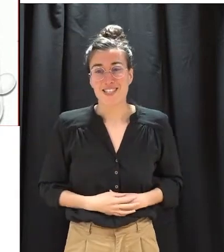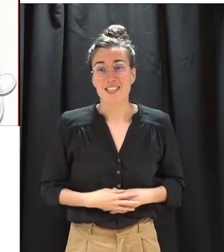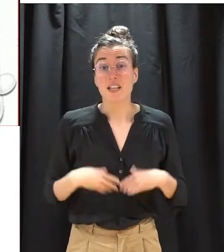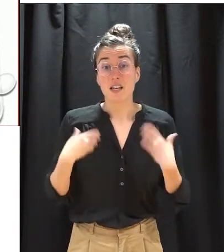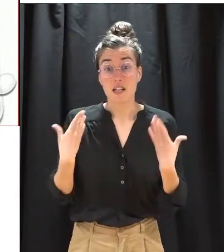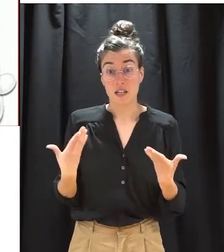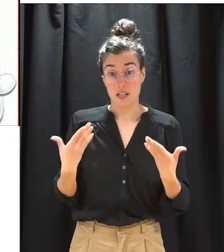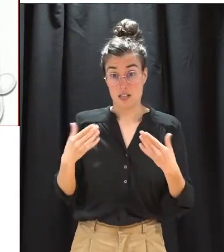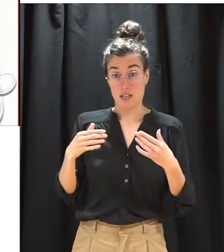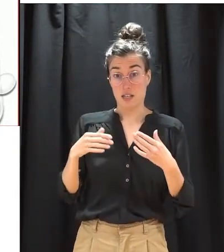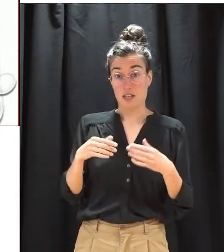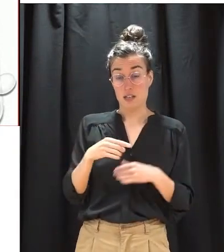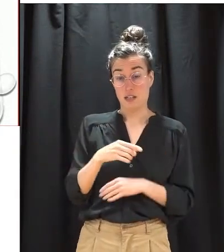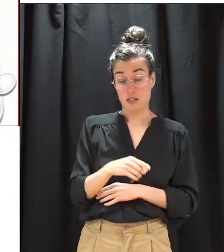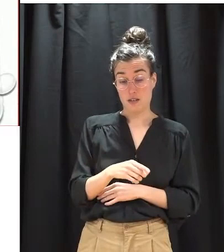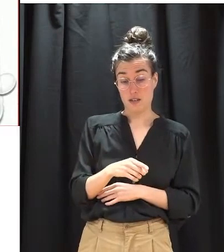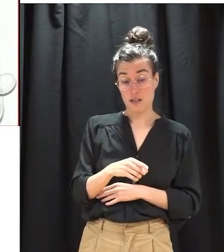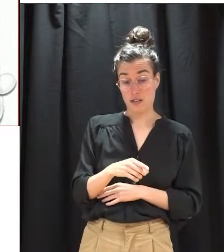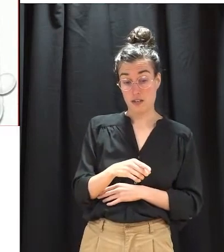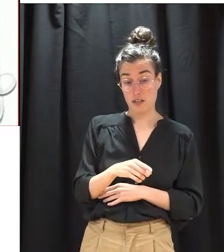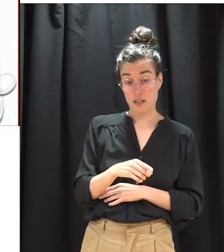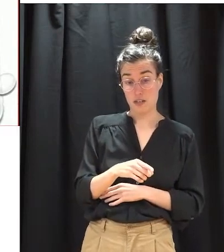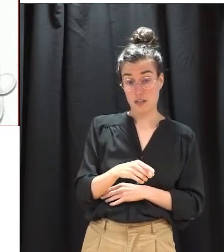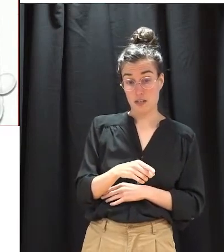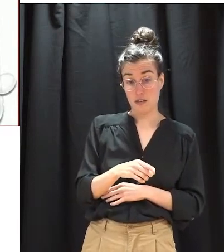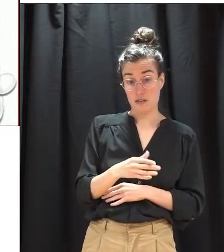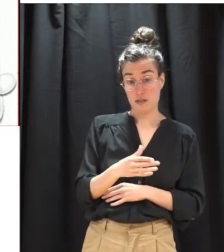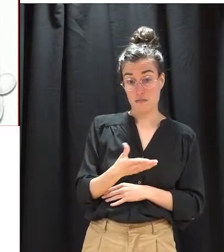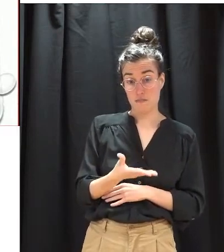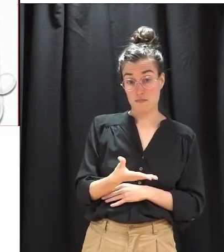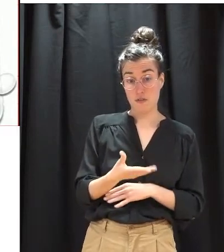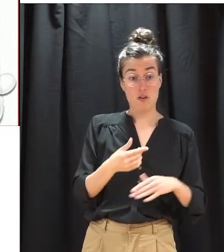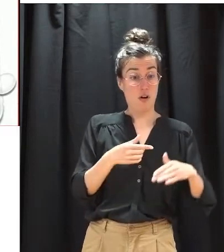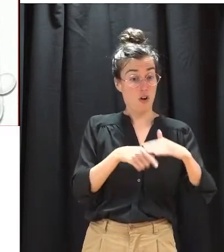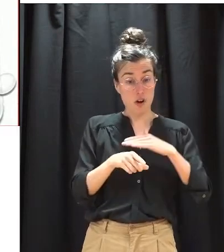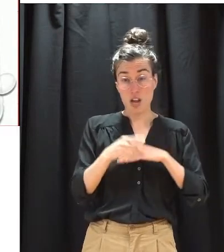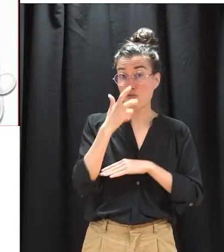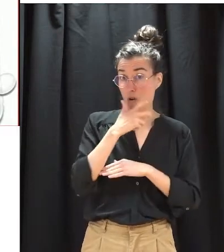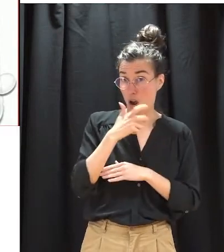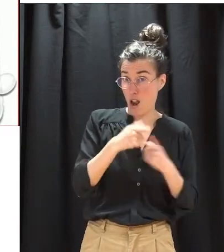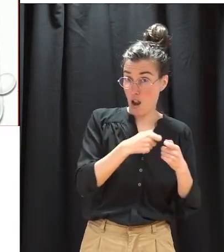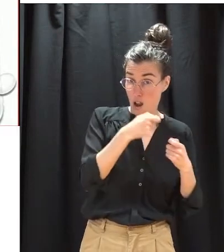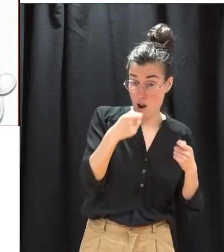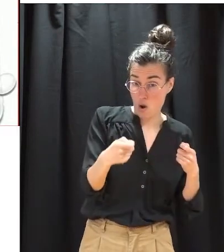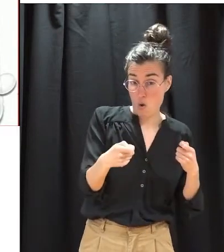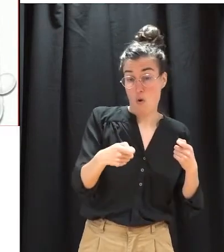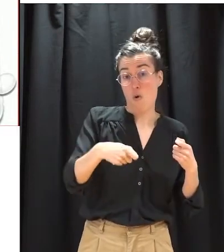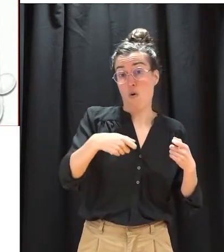place un démarrage du développement du langage oral, et après même plusieurs années encore ensuite.